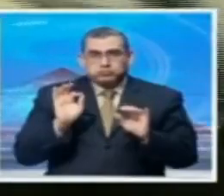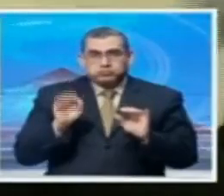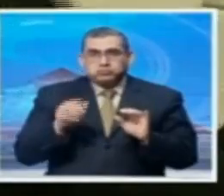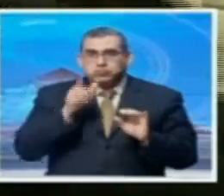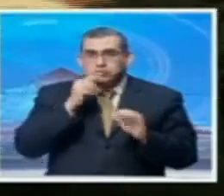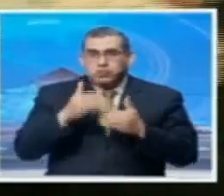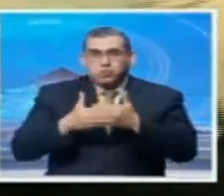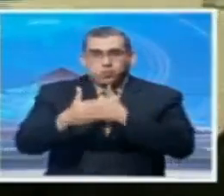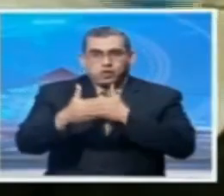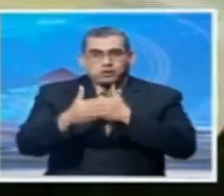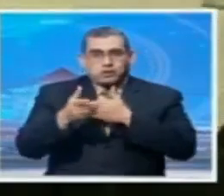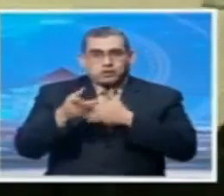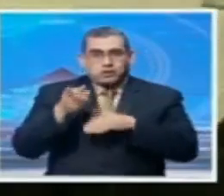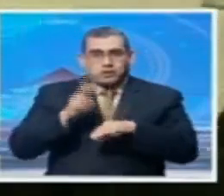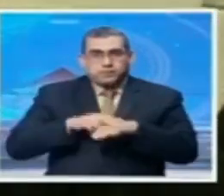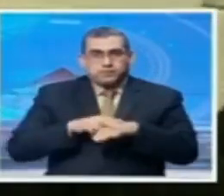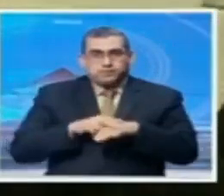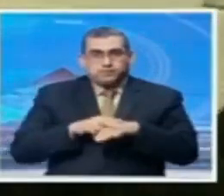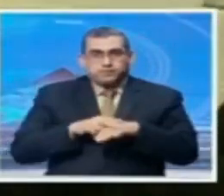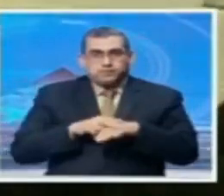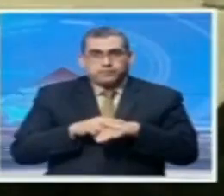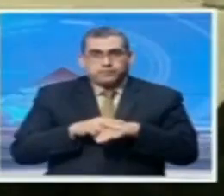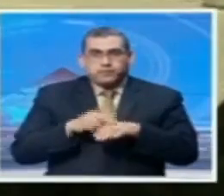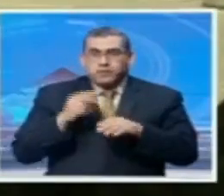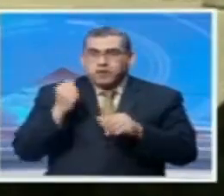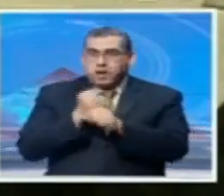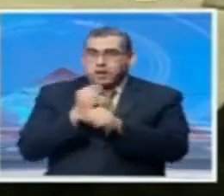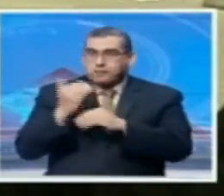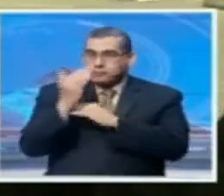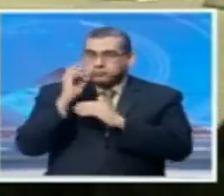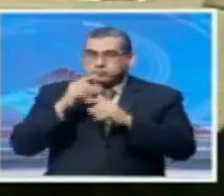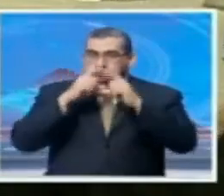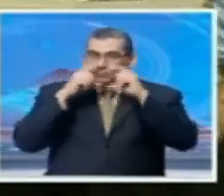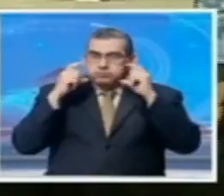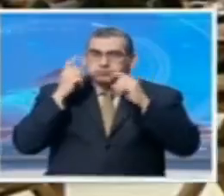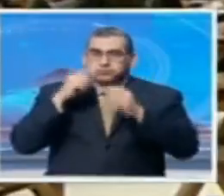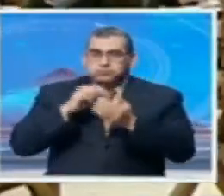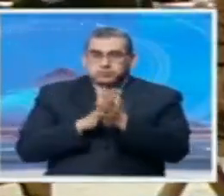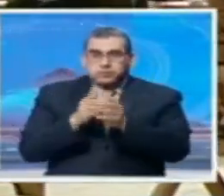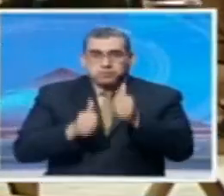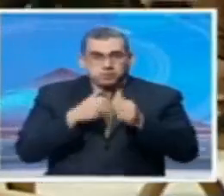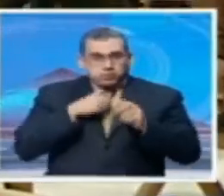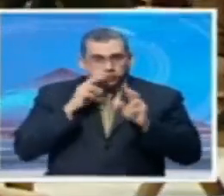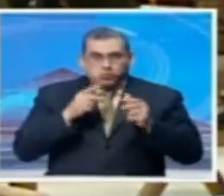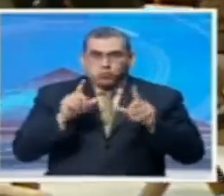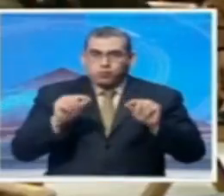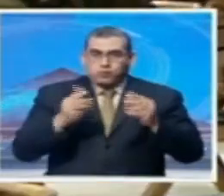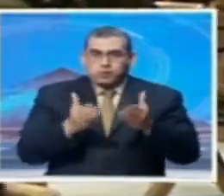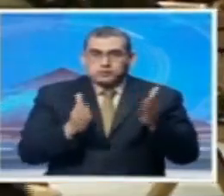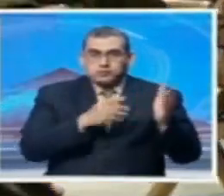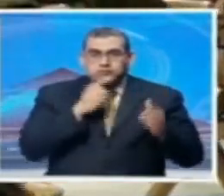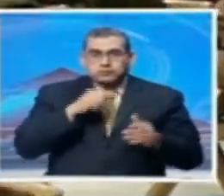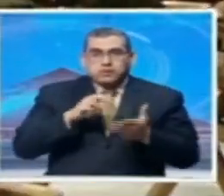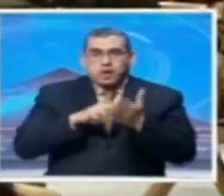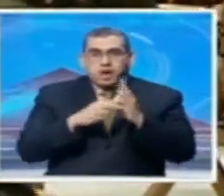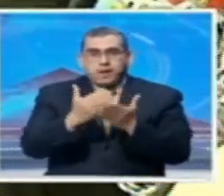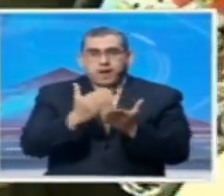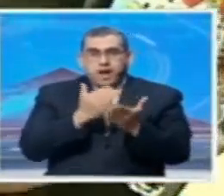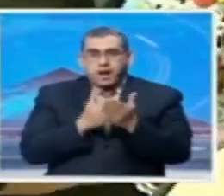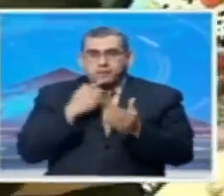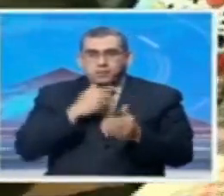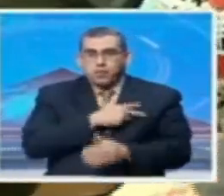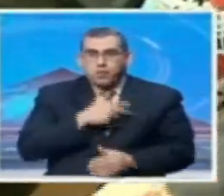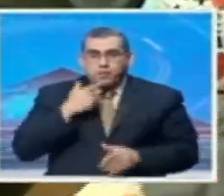في تباعد ما بيننا والاجراءات لا تمام، والامتحان بصراحه كان جاي كويس جدا. استعدادات واجراءات وقائيه